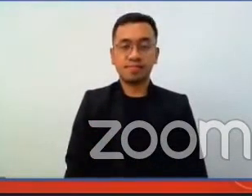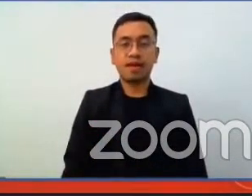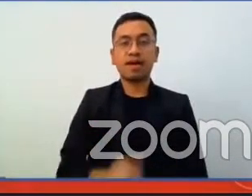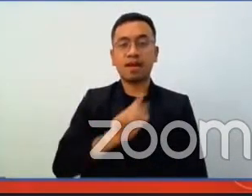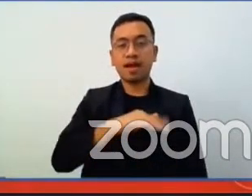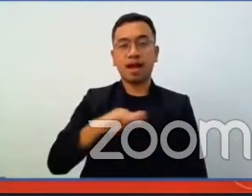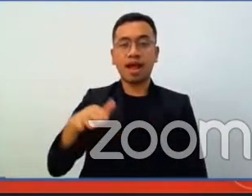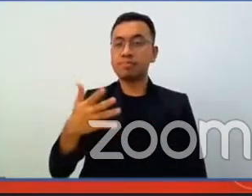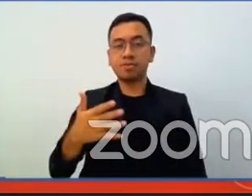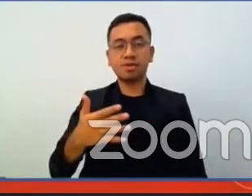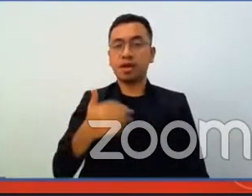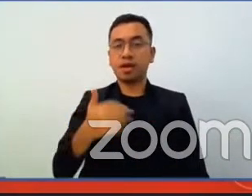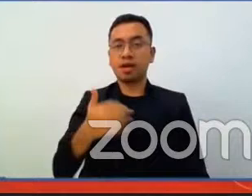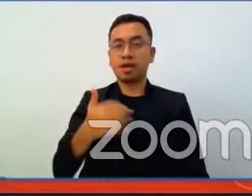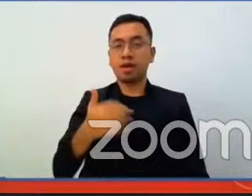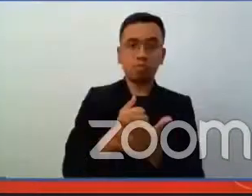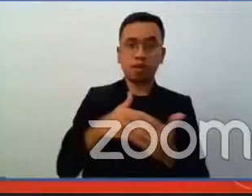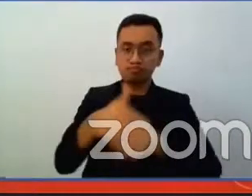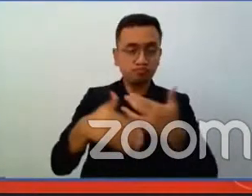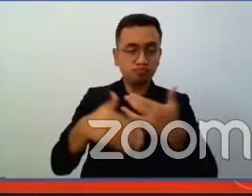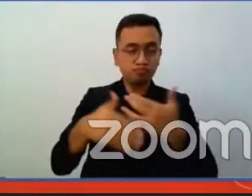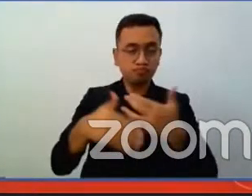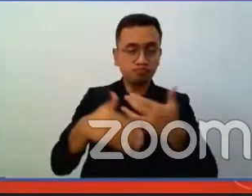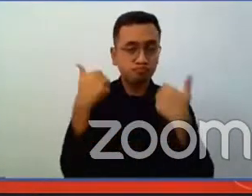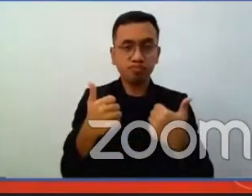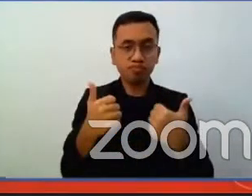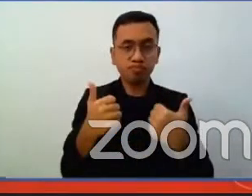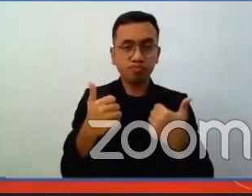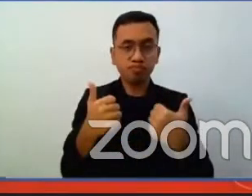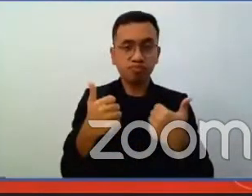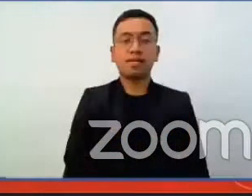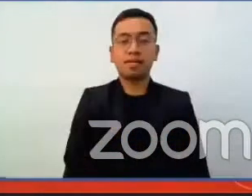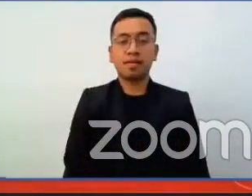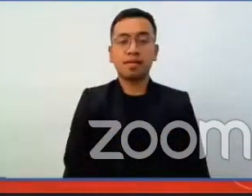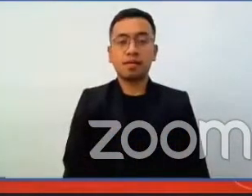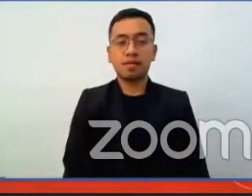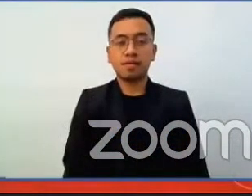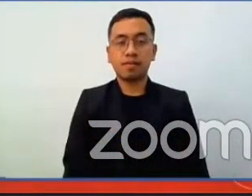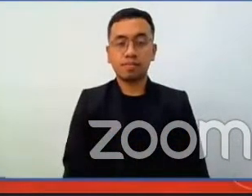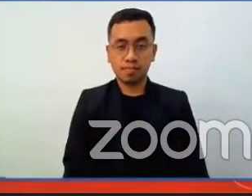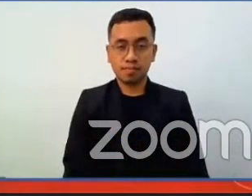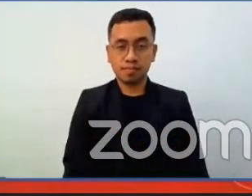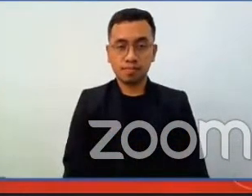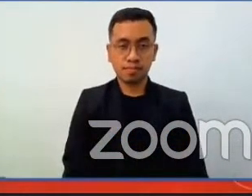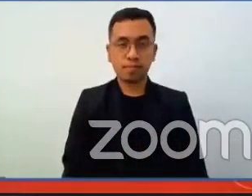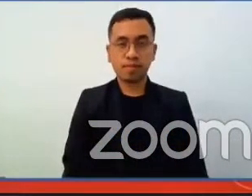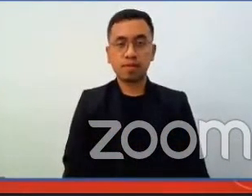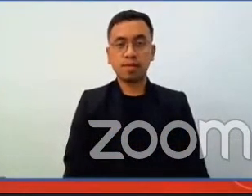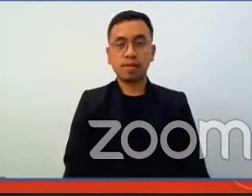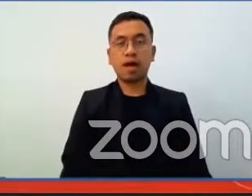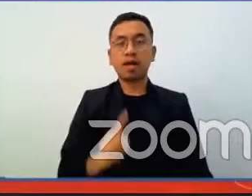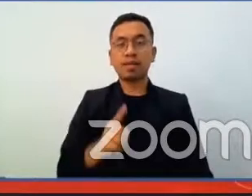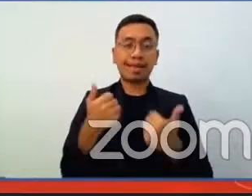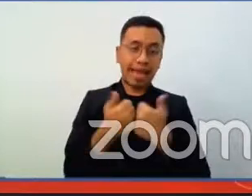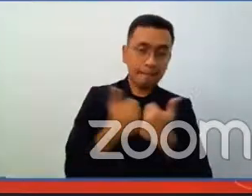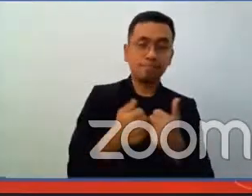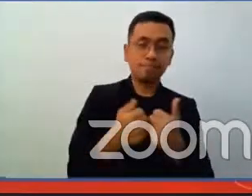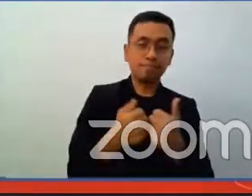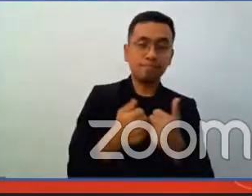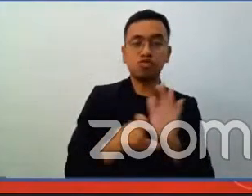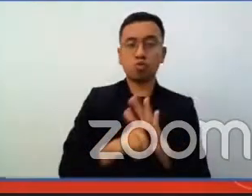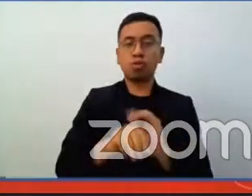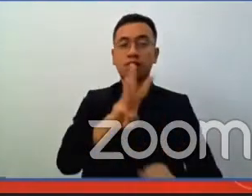dia tuntas. Nah, gamification mencaratkan ada beberapa, ada yang 2D, ada yang 3D. Tapi kalau kita bisa main dengan